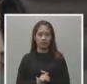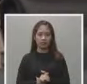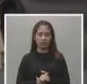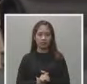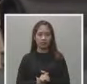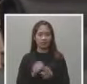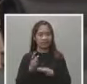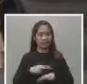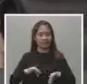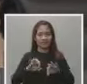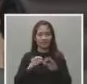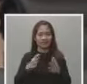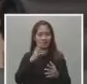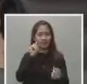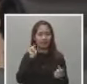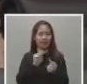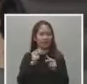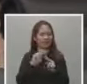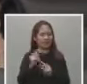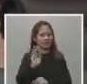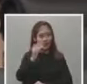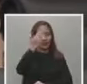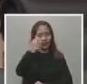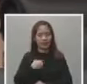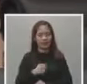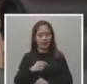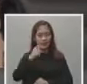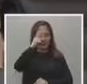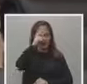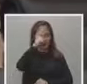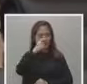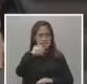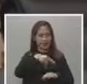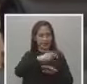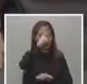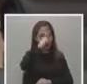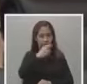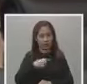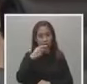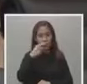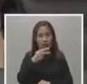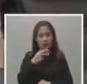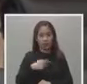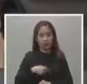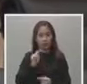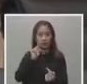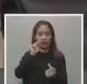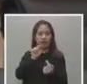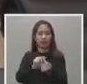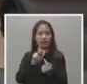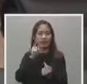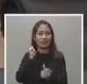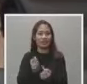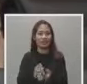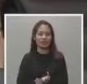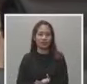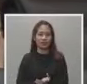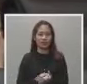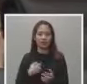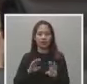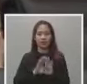ไปเอ่ยชื่อบุคคลเลยฮะครับผม ท่านประธานที่เคารพครับแล้วเรามาดูที่หัวด้อยค่าฝั่งตรงข้ามด้วยข้อเท็จจริงเ